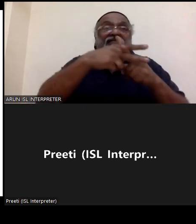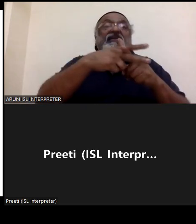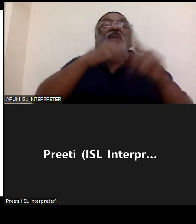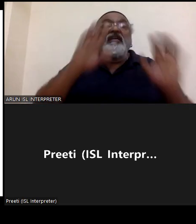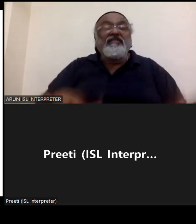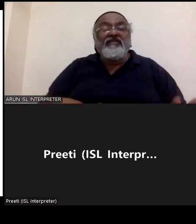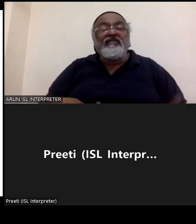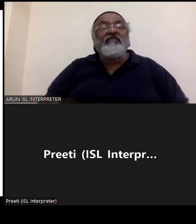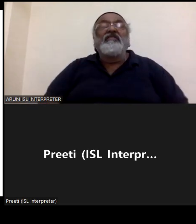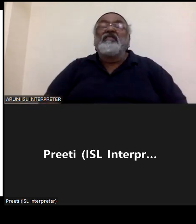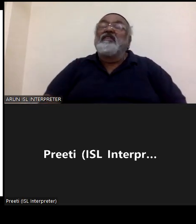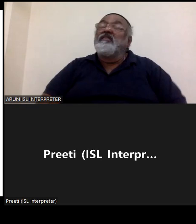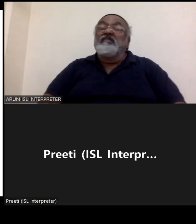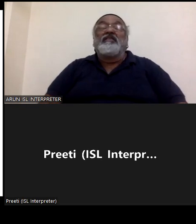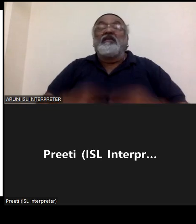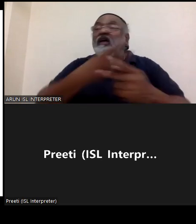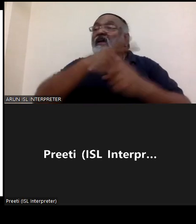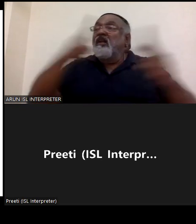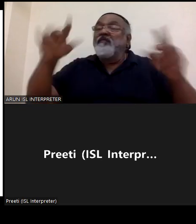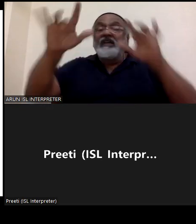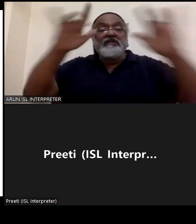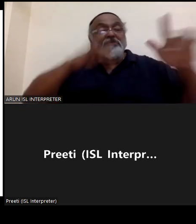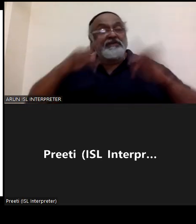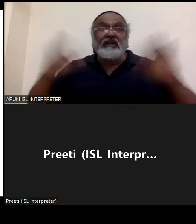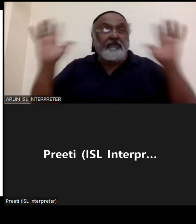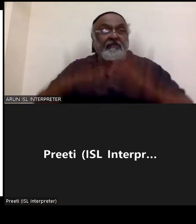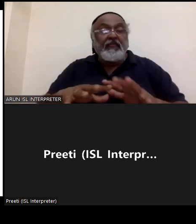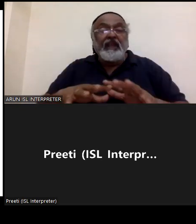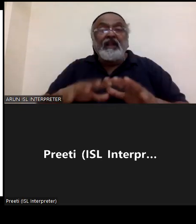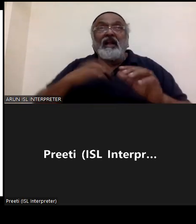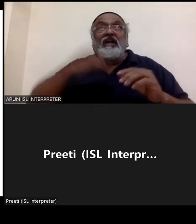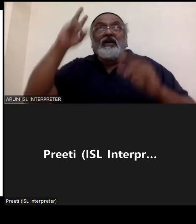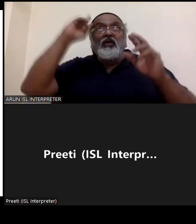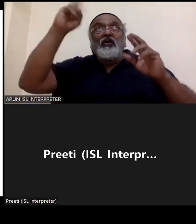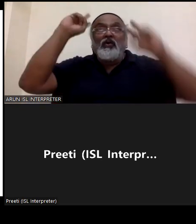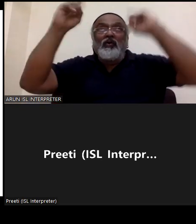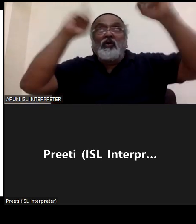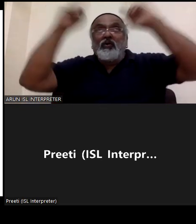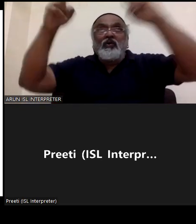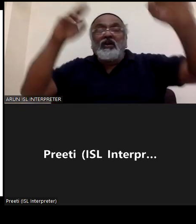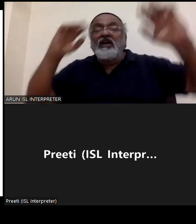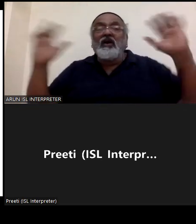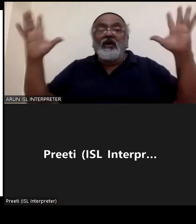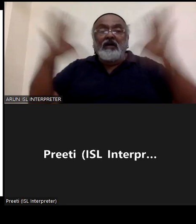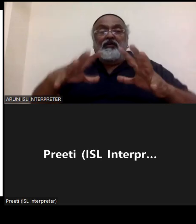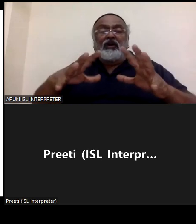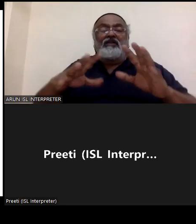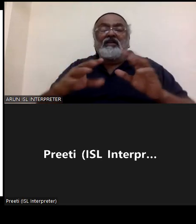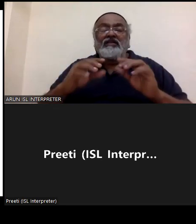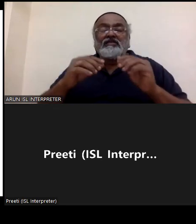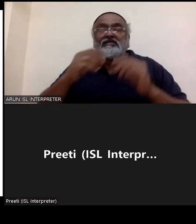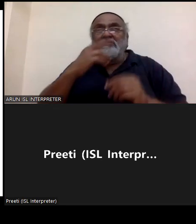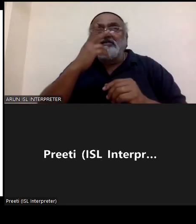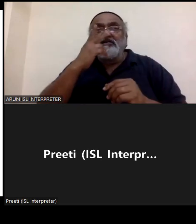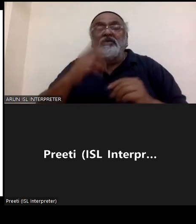star se log aaye, alag alag jagahon se log aaye, alag alag sthan se log aake jo bhi viklang log hain woh ek